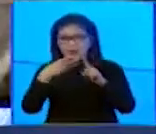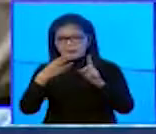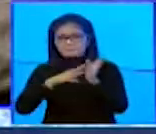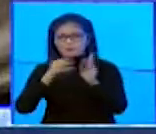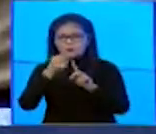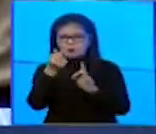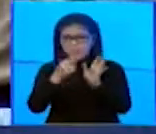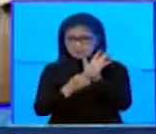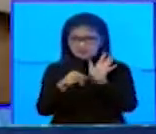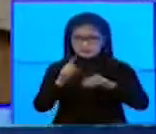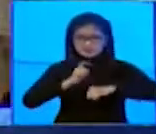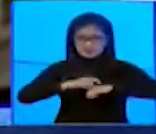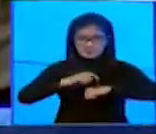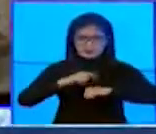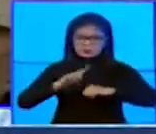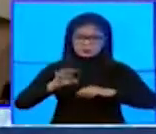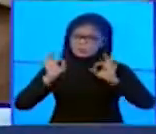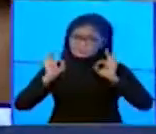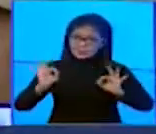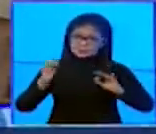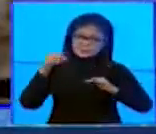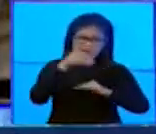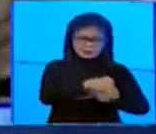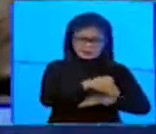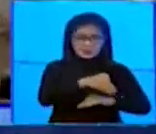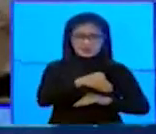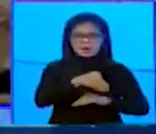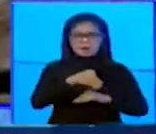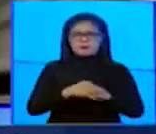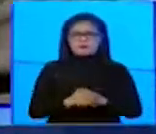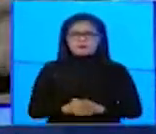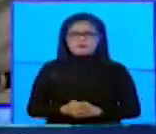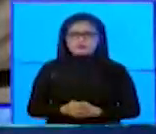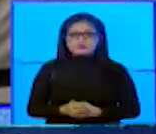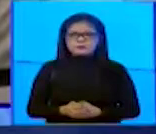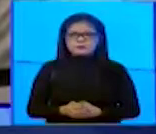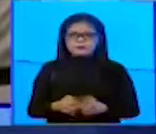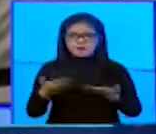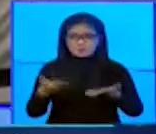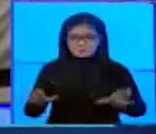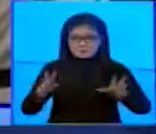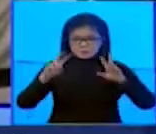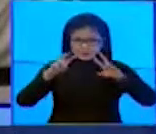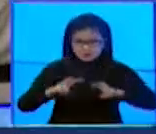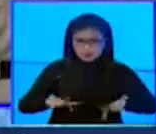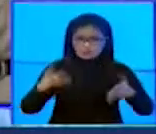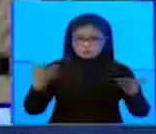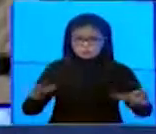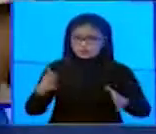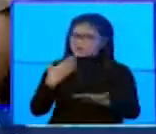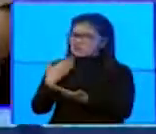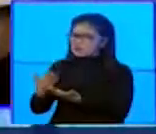dijadwalkan tadi pada pukul sepuluh kini ia sudah masuk kedalam ruang penyidik untuk memberikan klarifikasi